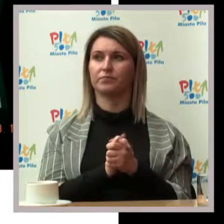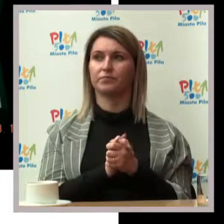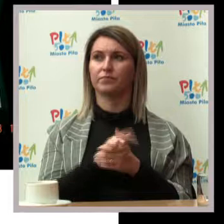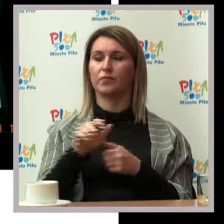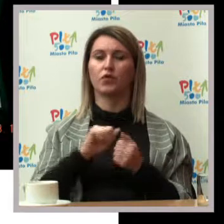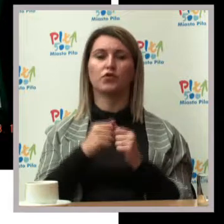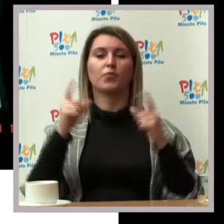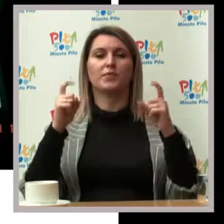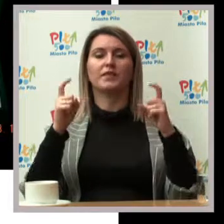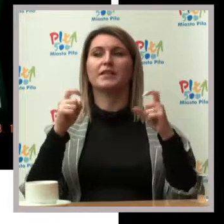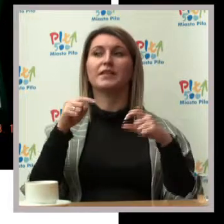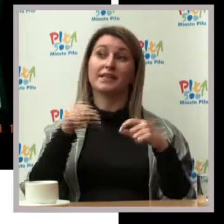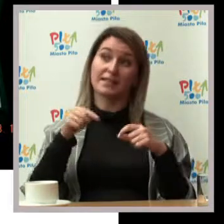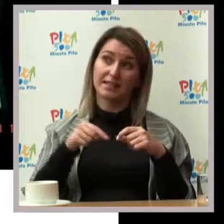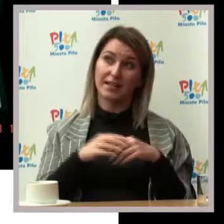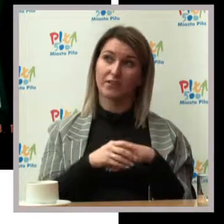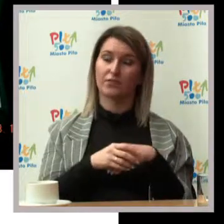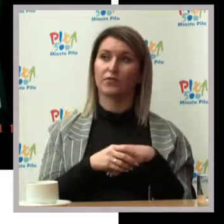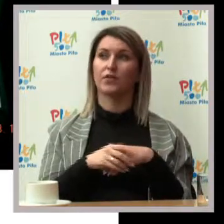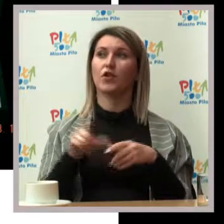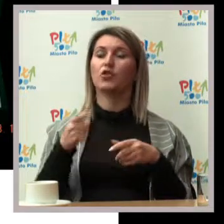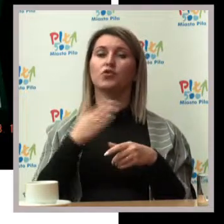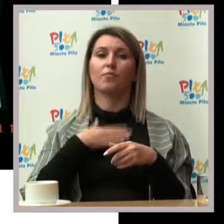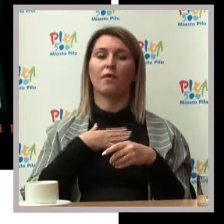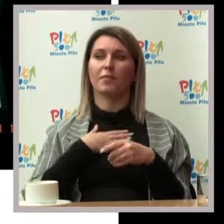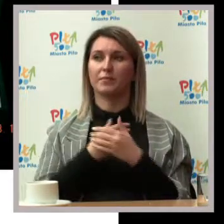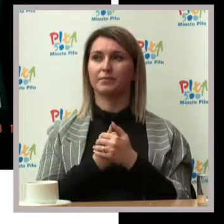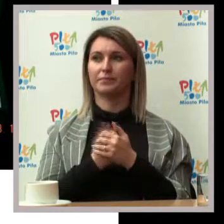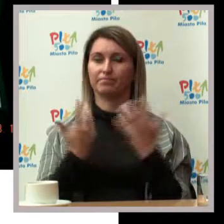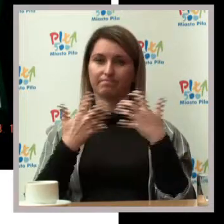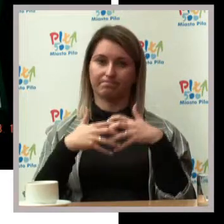To są zdjęcia z istniejącego urządzenia, które